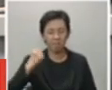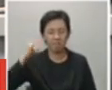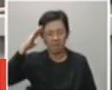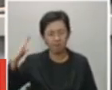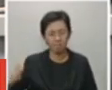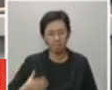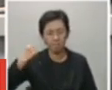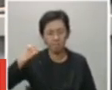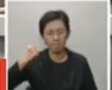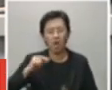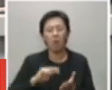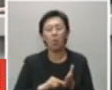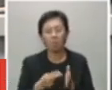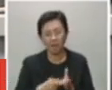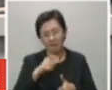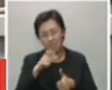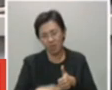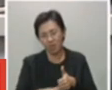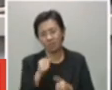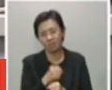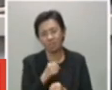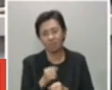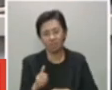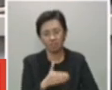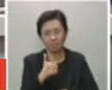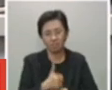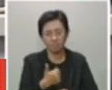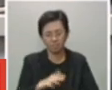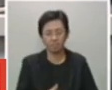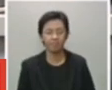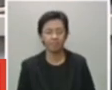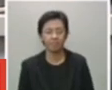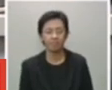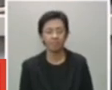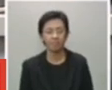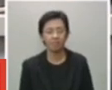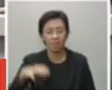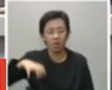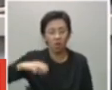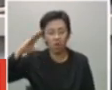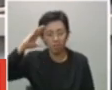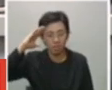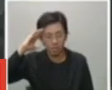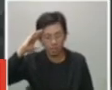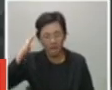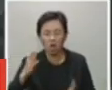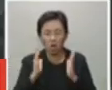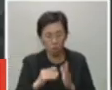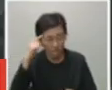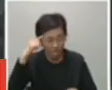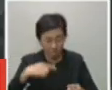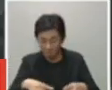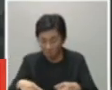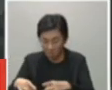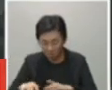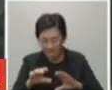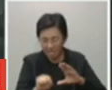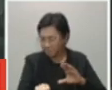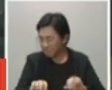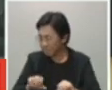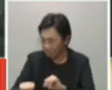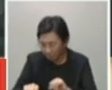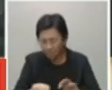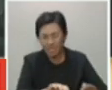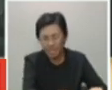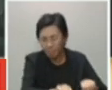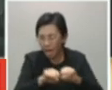ป็นนักการเมืองเต็มตัวท่านใช้กองทัพเป็นเครื่องมือในการจัดการคนเห็นต่าง จับคนไปปรับทัศ